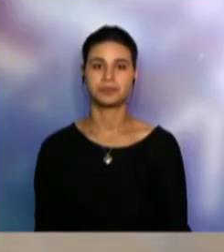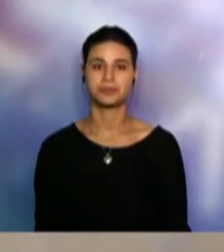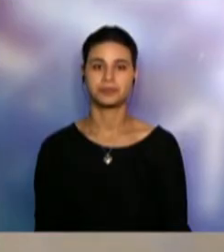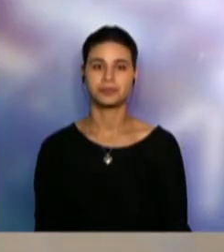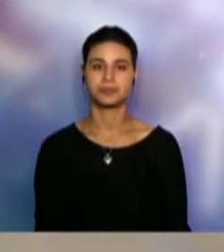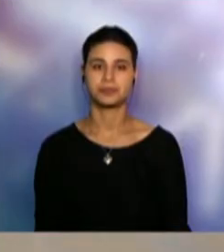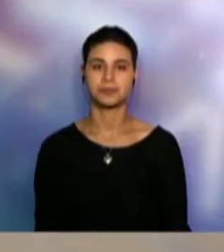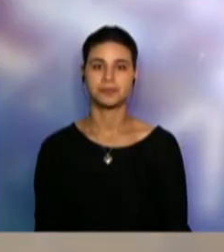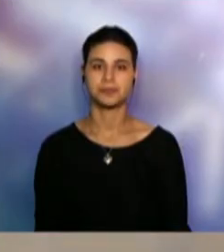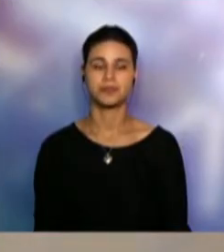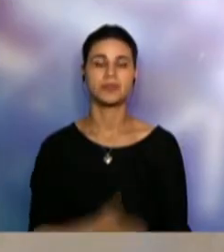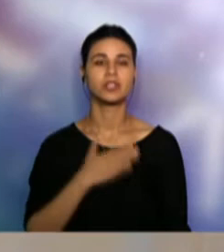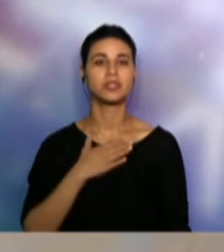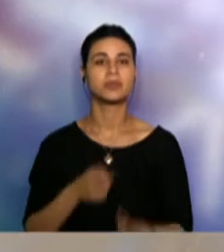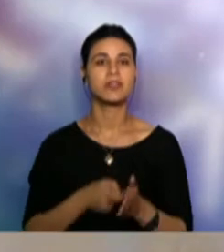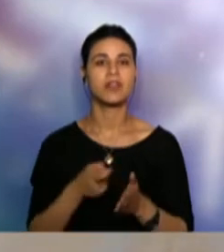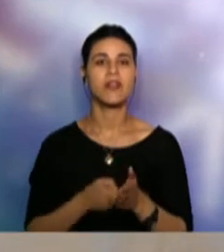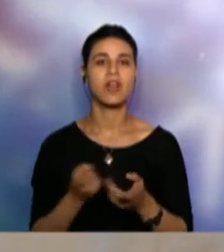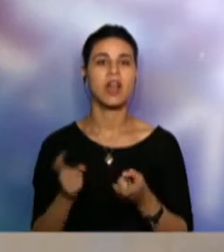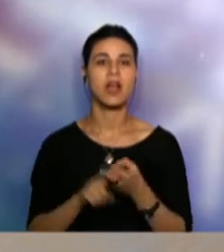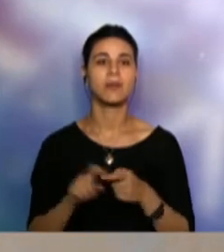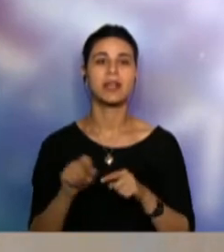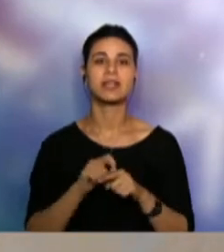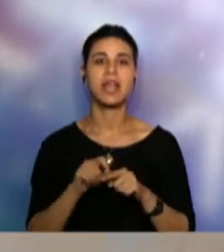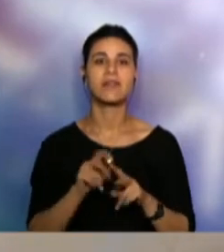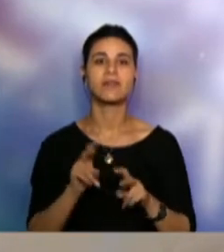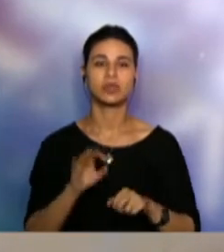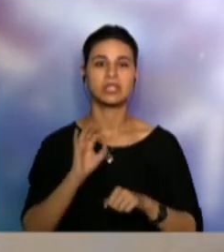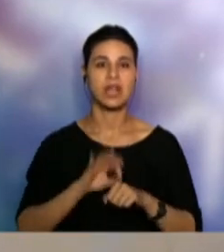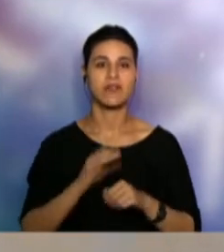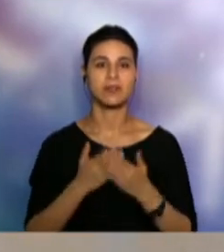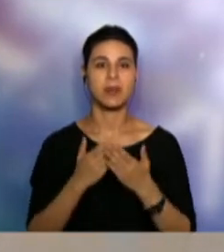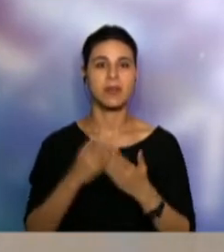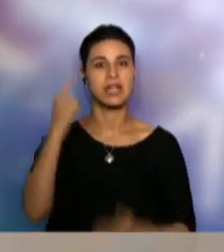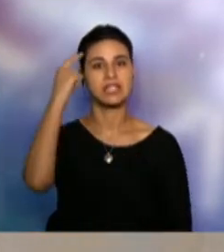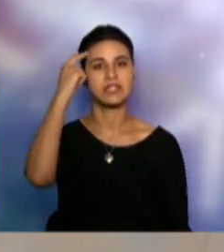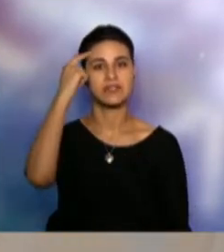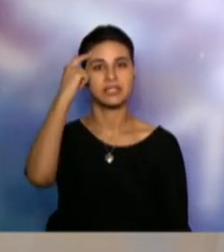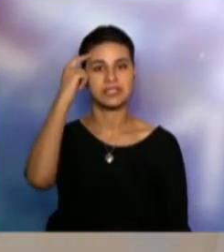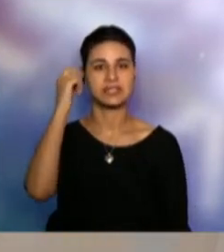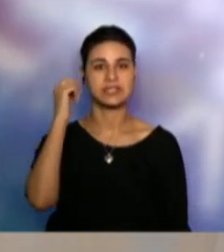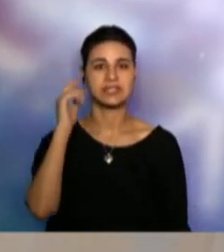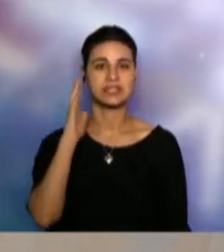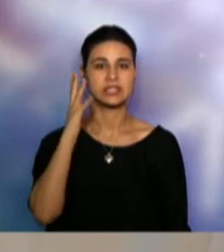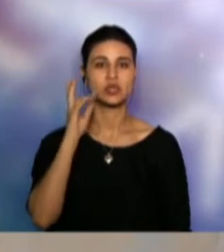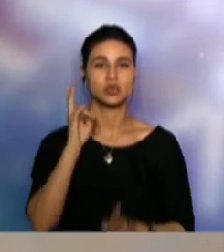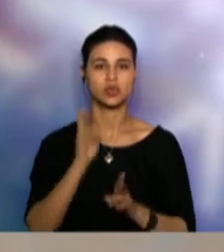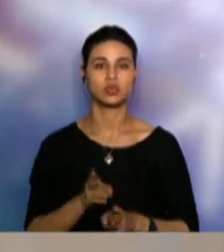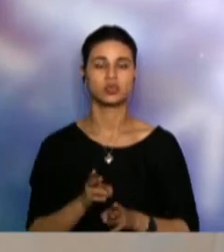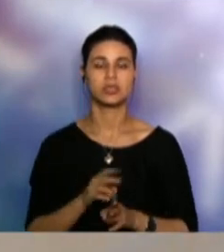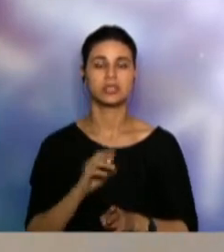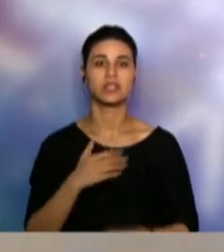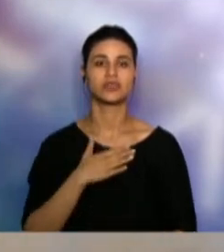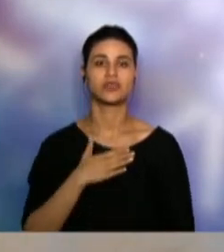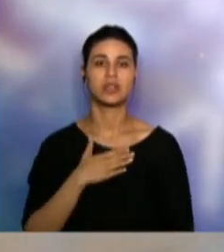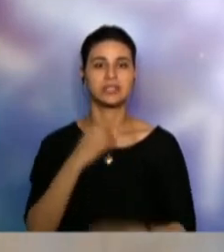ჩემი კვლევა ძირითადად ეხება ნერვული სისტემის დაავადებებს, კერძოდ ტვინის ინსულტს, და ჩვენს ლაბორატორიაში